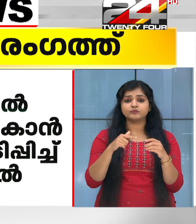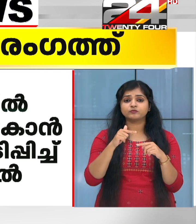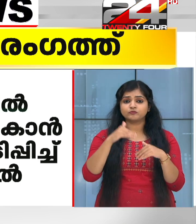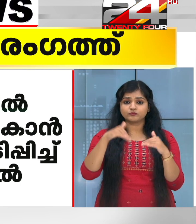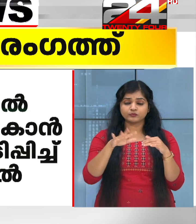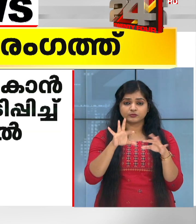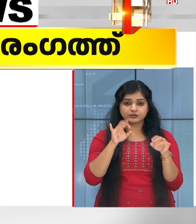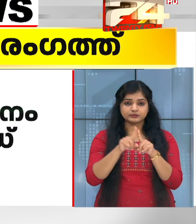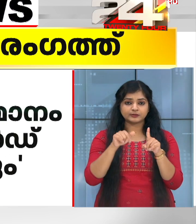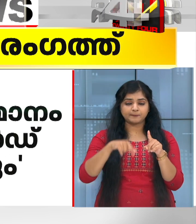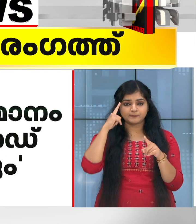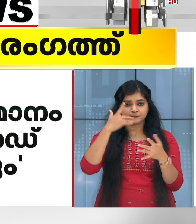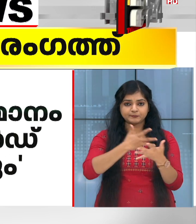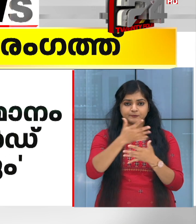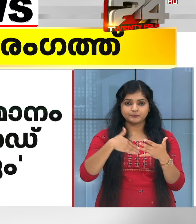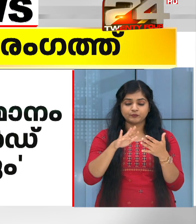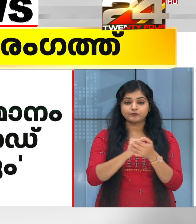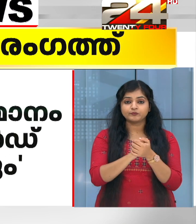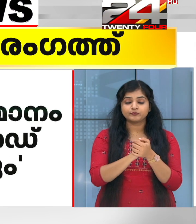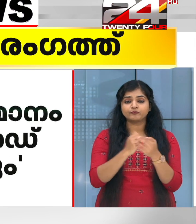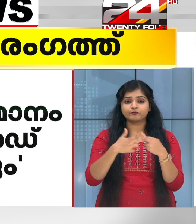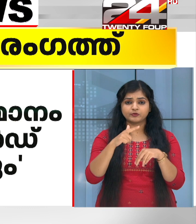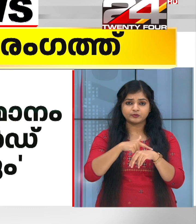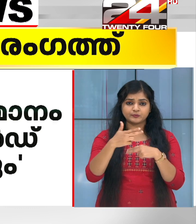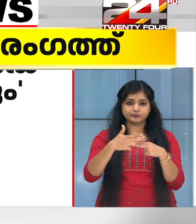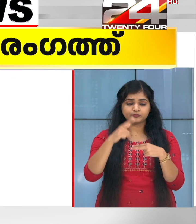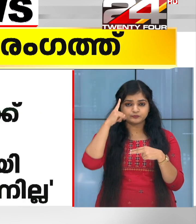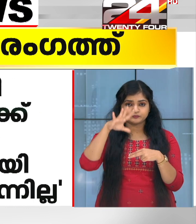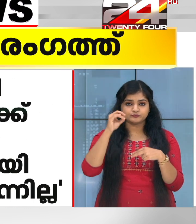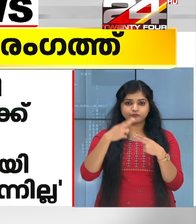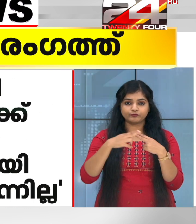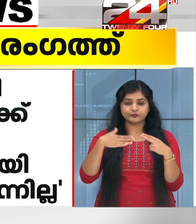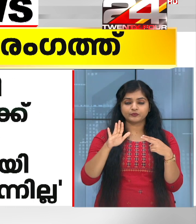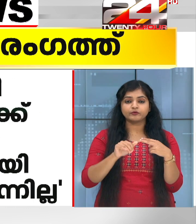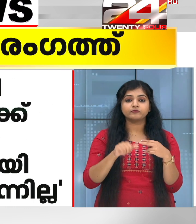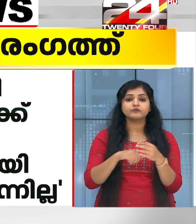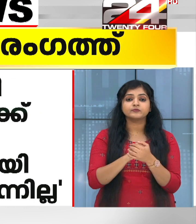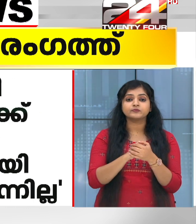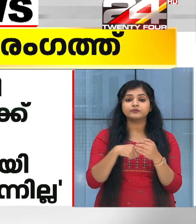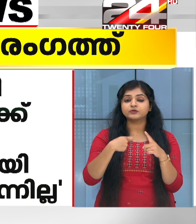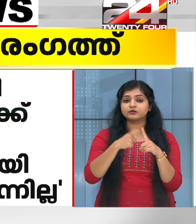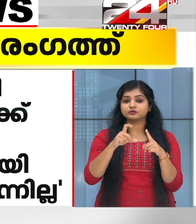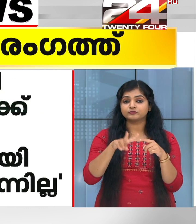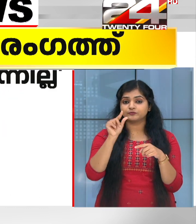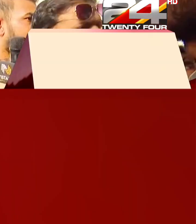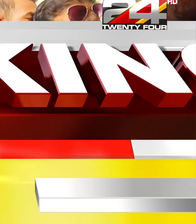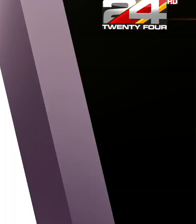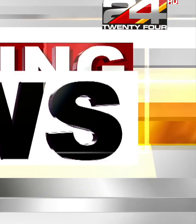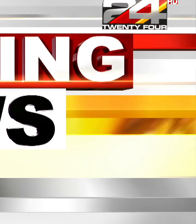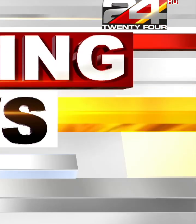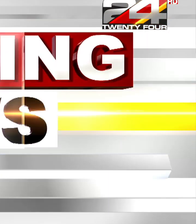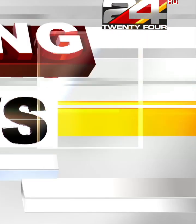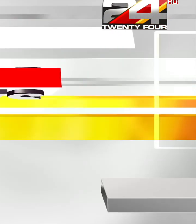തന്നെ അതിൽ തീരുമാനം ഉണ്ടാകുമെന്നാണ് എ ഐ സി ജനറൽ സെക്രട്ടറി കെ സി വേണുഗോപാൽ വ്യക്തമാക്കിയത്. അതിനിടയിൽ തനിക്ക് ഉപമുഖ്യമന്ത്രിയാകാൻ ആഗ്രഹമുണ്ടെന്ന് വ്യക്തമാക്കി എം ബി